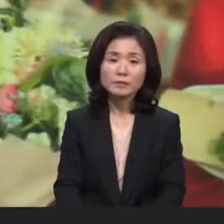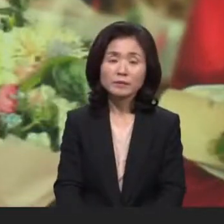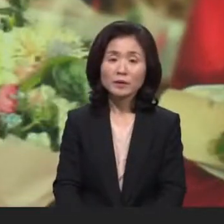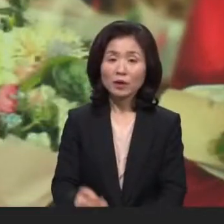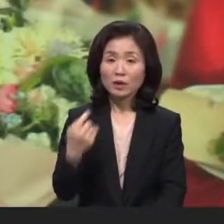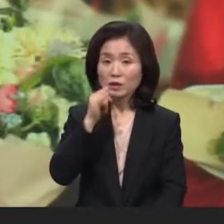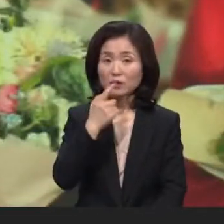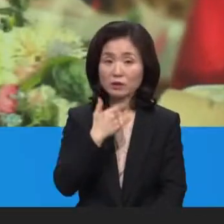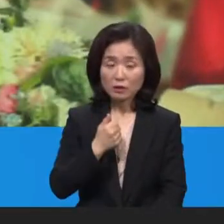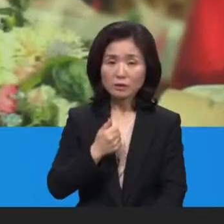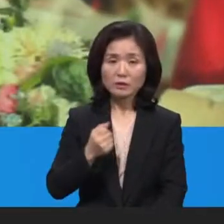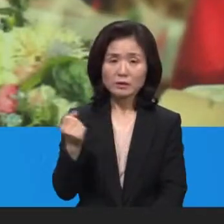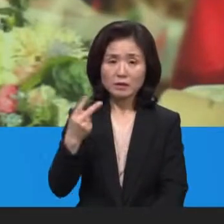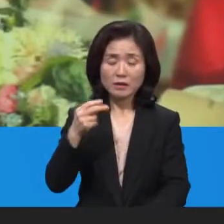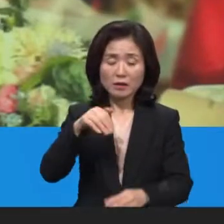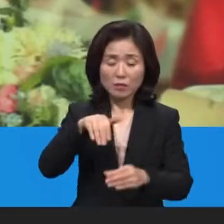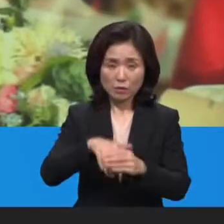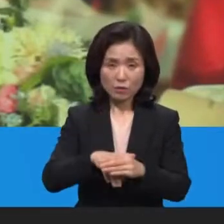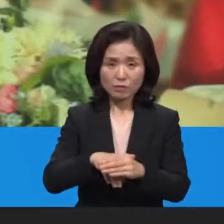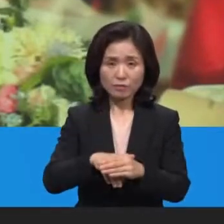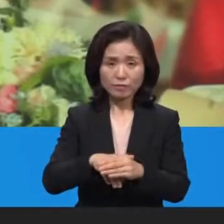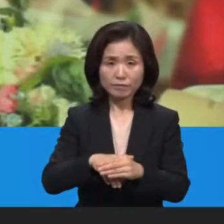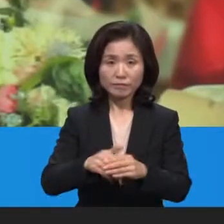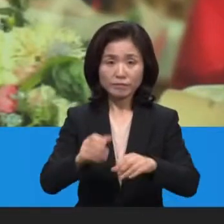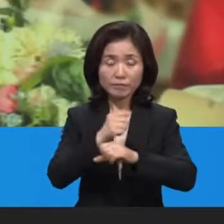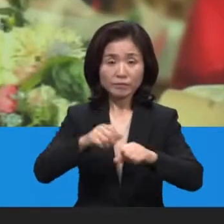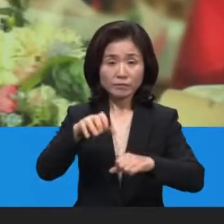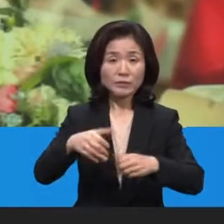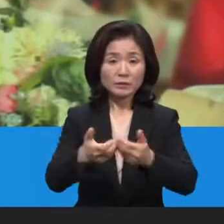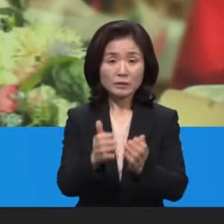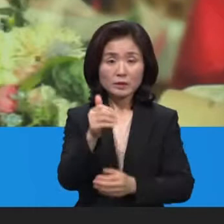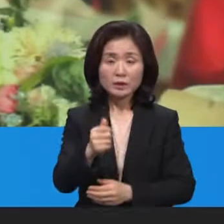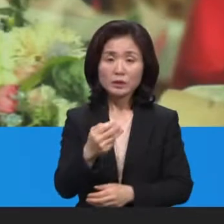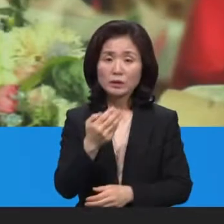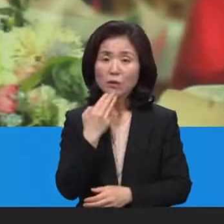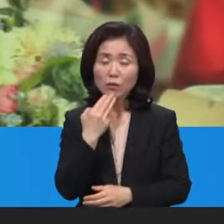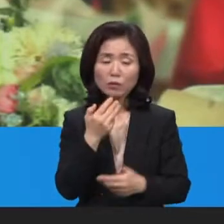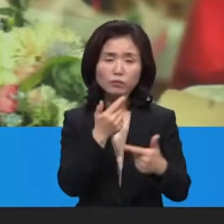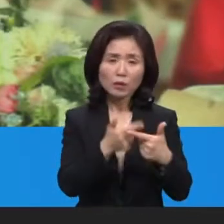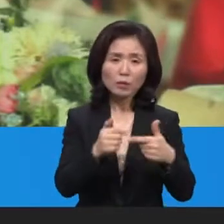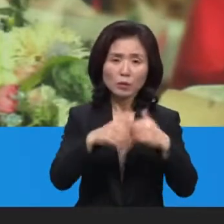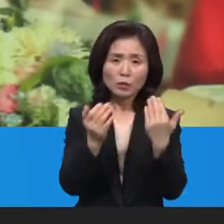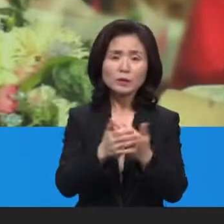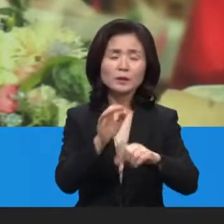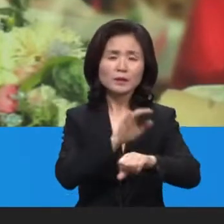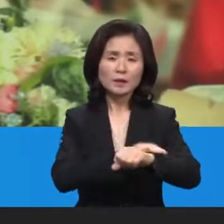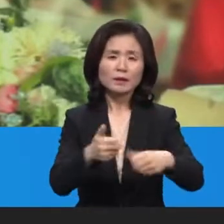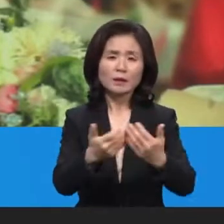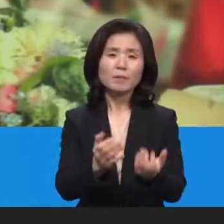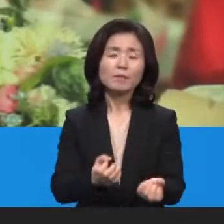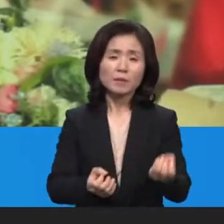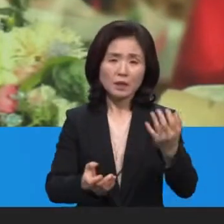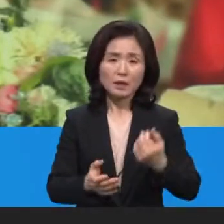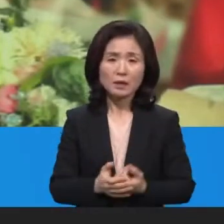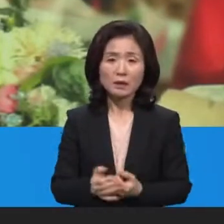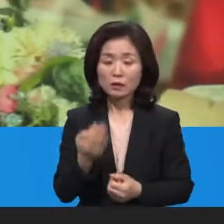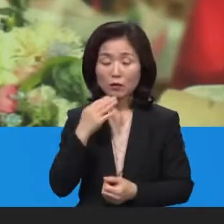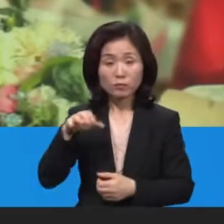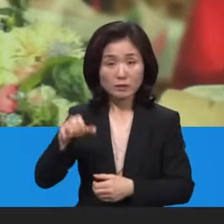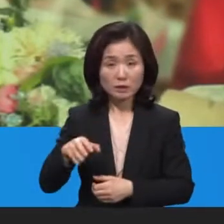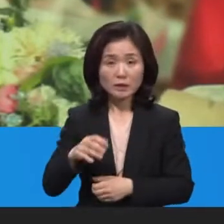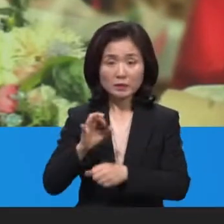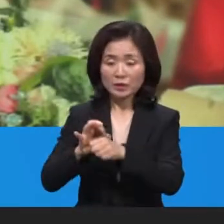어째 치러진 제복을 선거 광역단체장 은 서울과 부산 모두 야당이 압승 했습니다 그래 서울에선